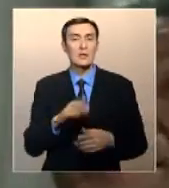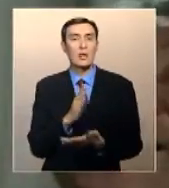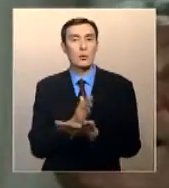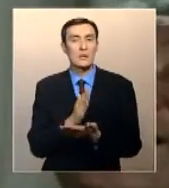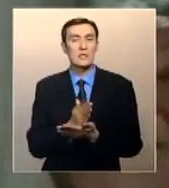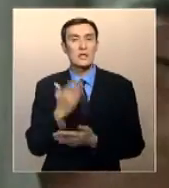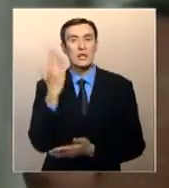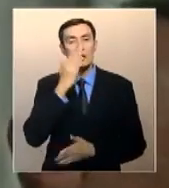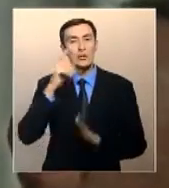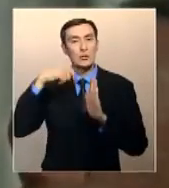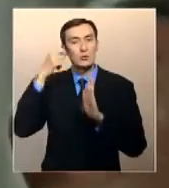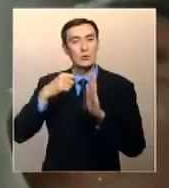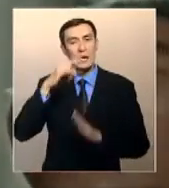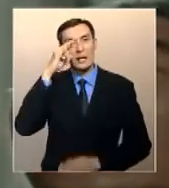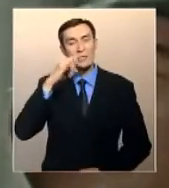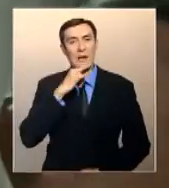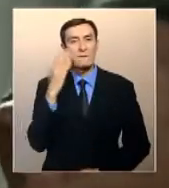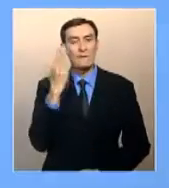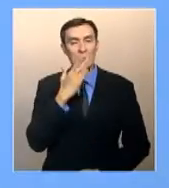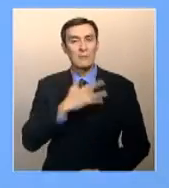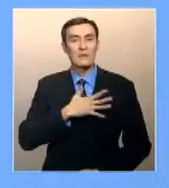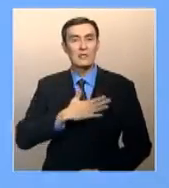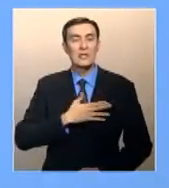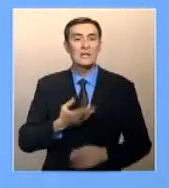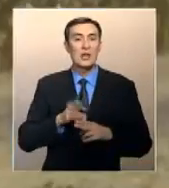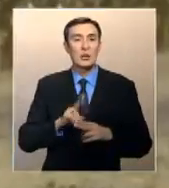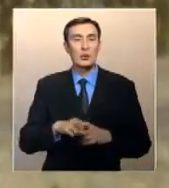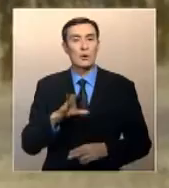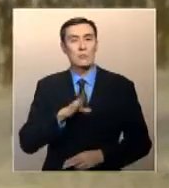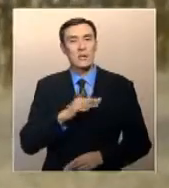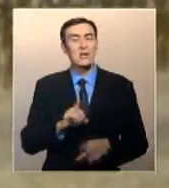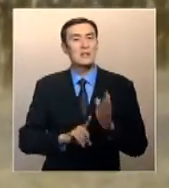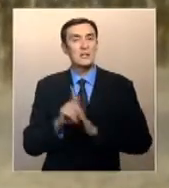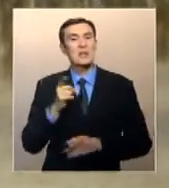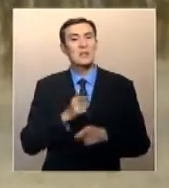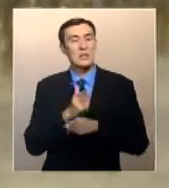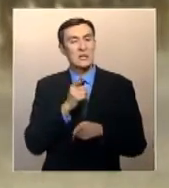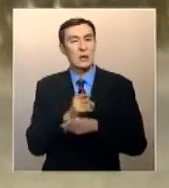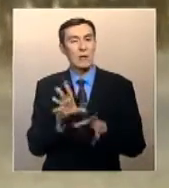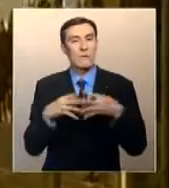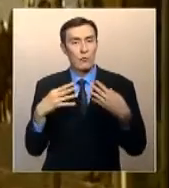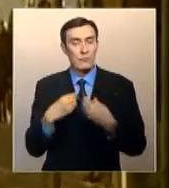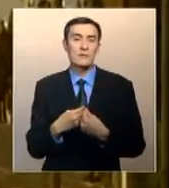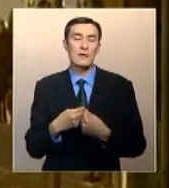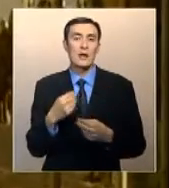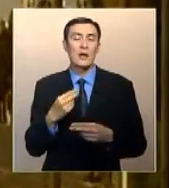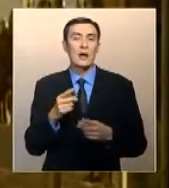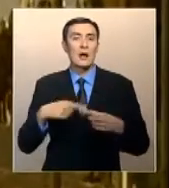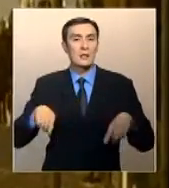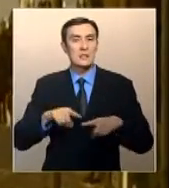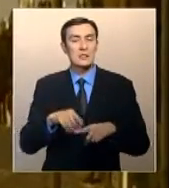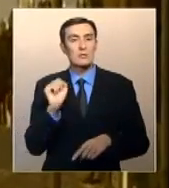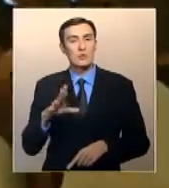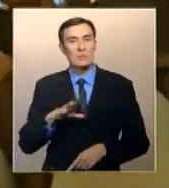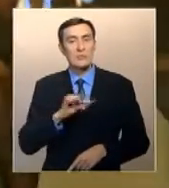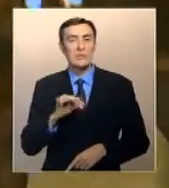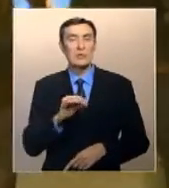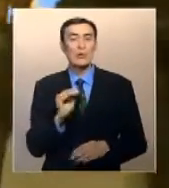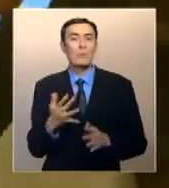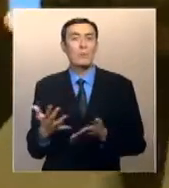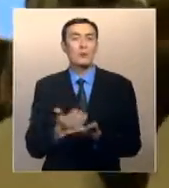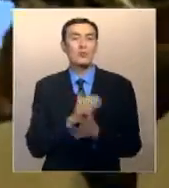находится киностудия «Казахфильм», приватизация которого вызвала критику в обществе. Стратегическому инвестору может